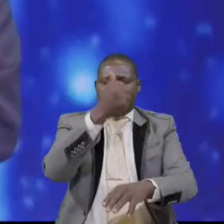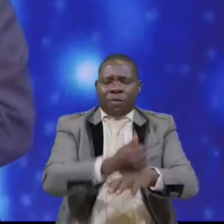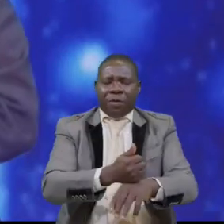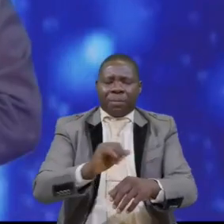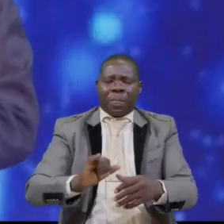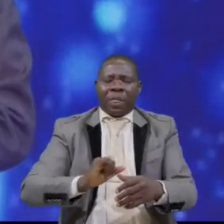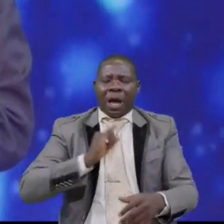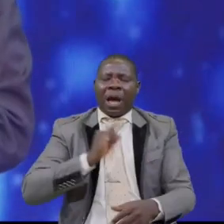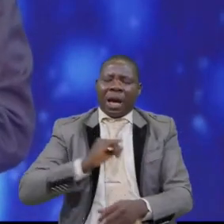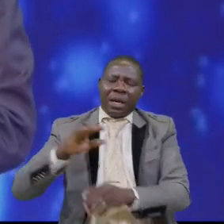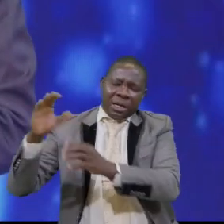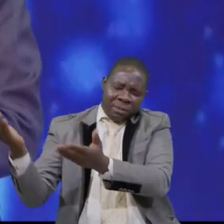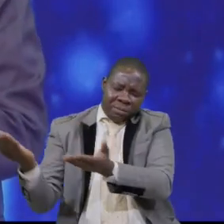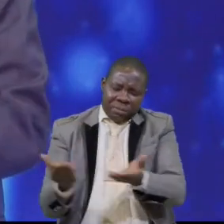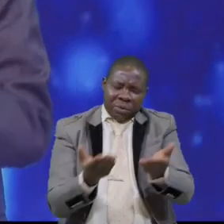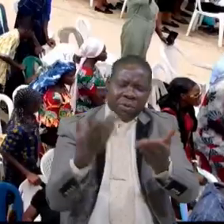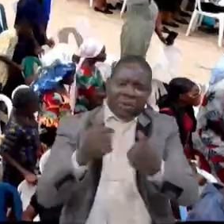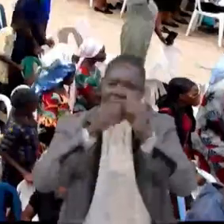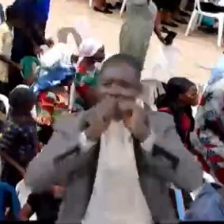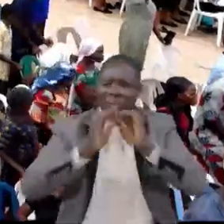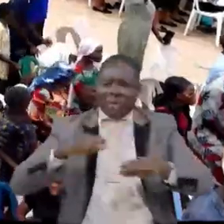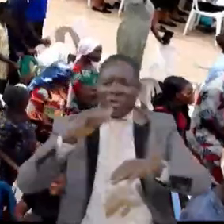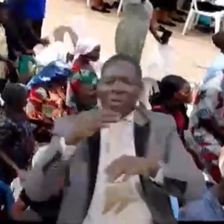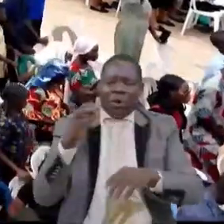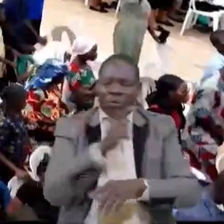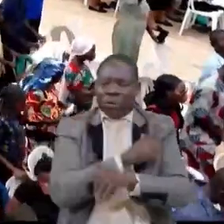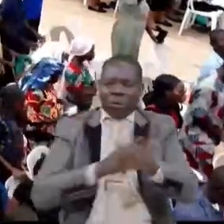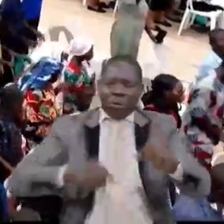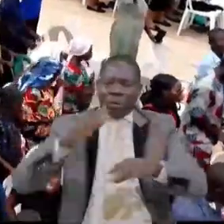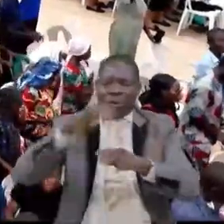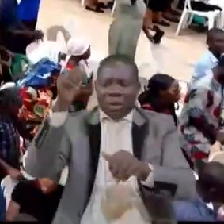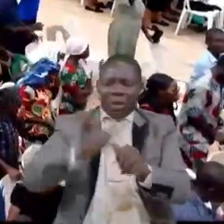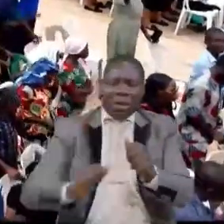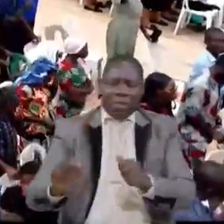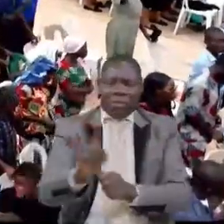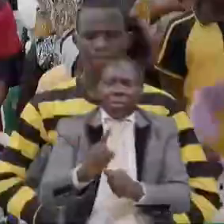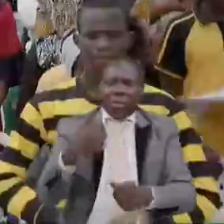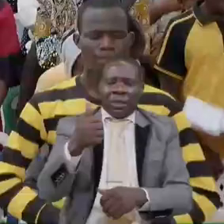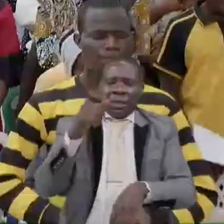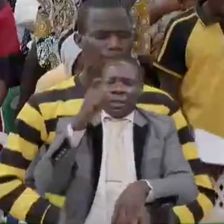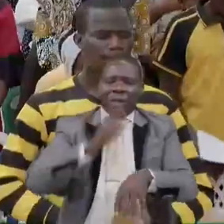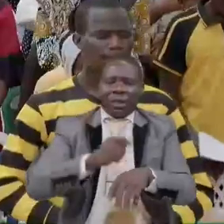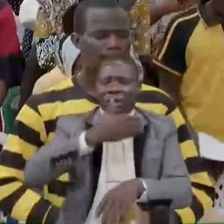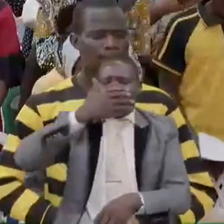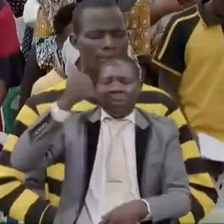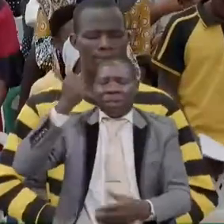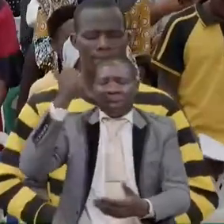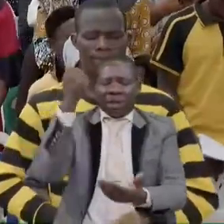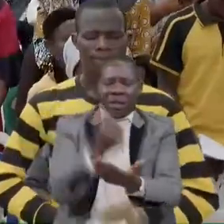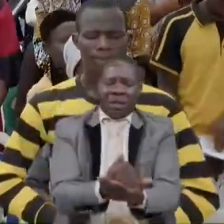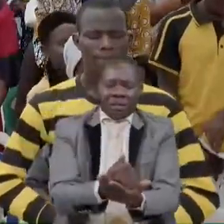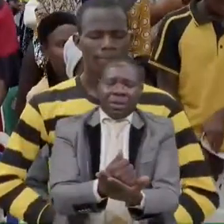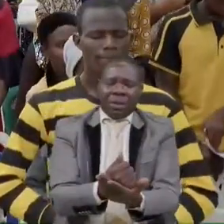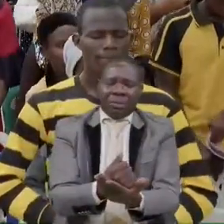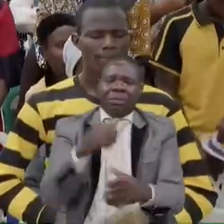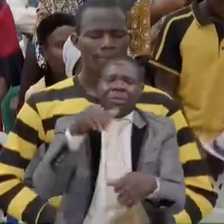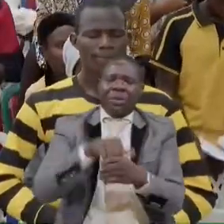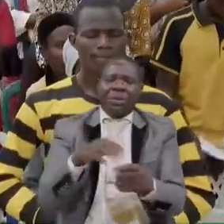Je confère les bénédictions du Seigneur dans chaque vie, 10 fois supérieurs. Au nom